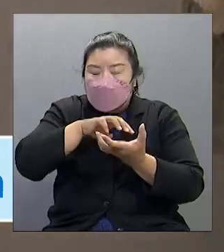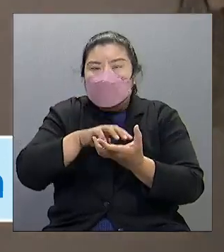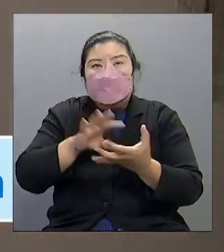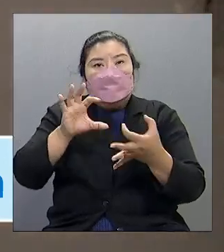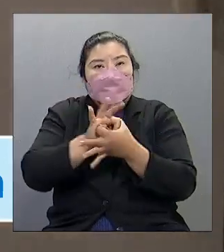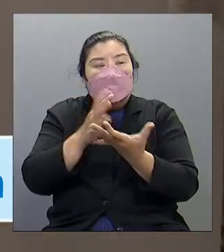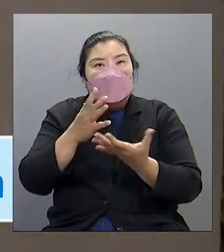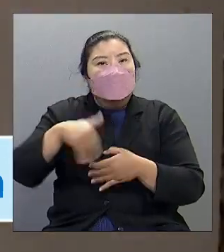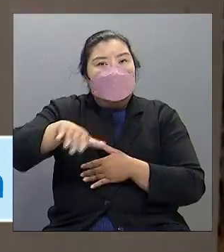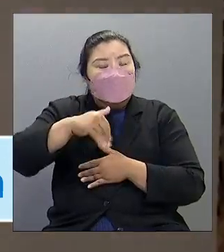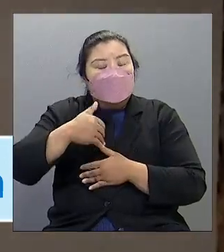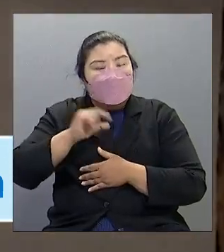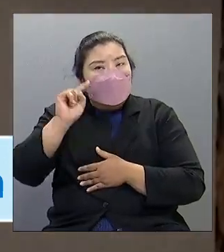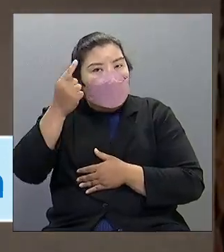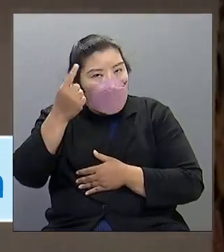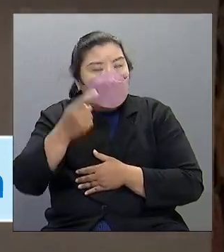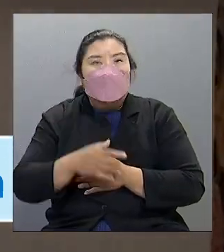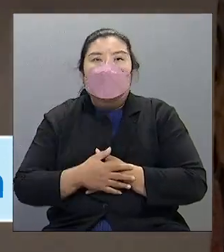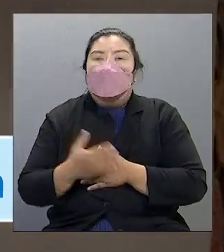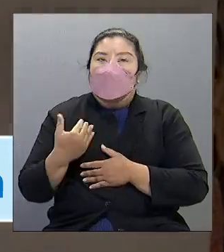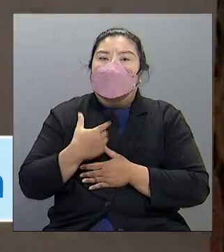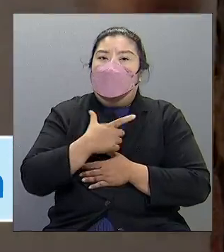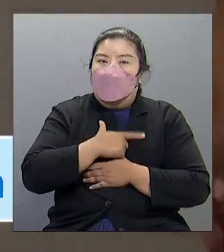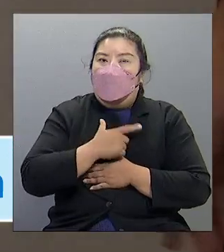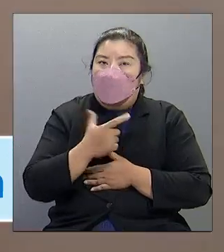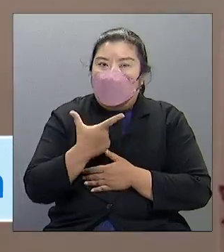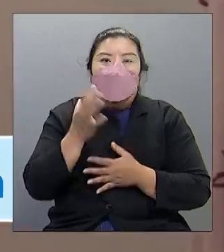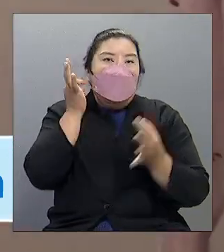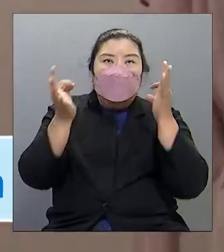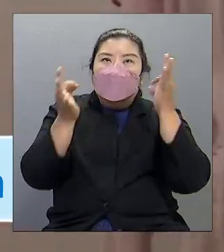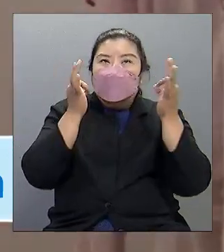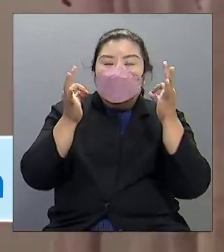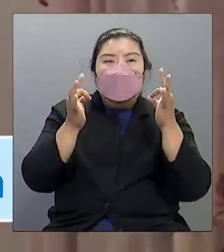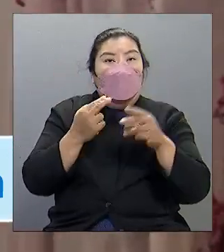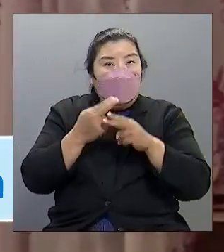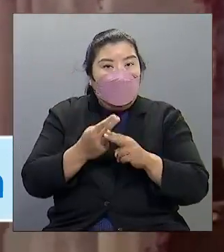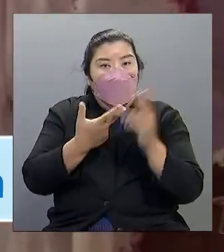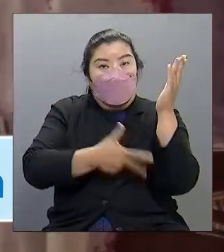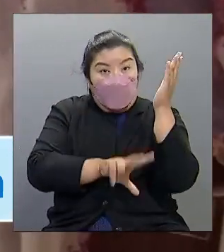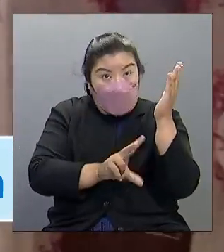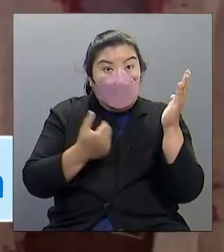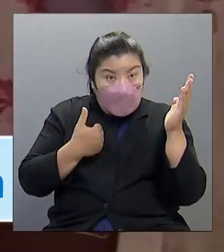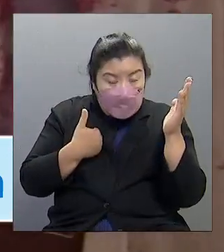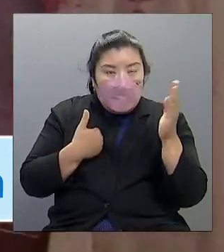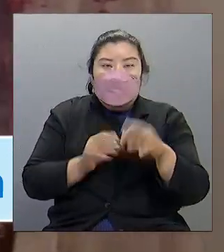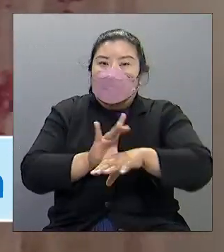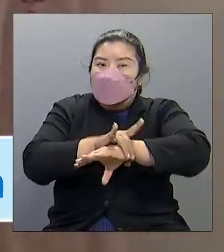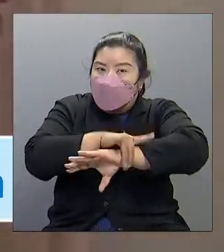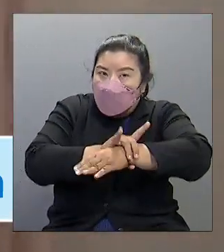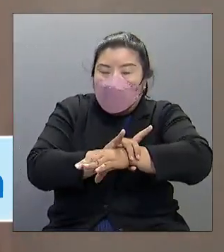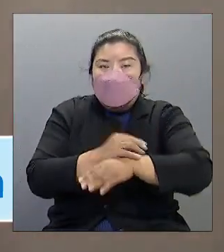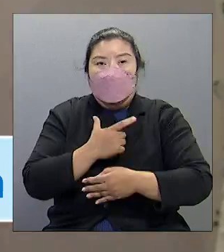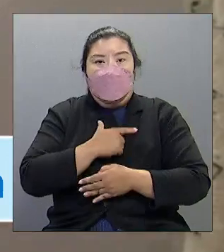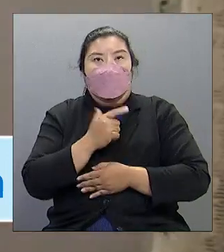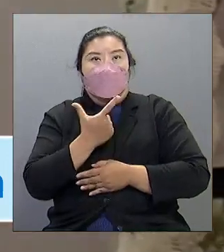ถึงปัจจบันมีการสแงเคื่องประดบสไศทรองถินภูเกดที่มีความเป็เอกลษณ์รวมทเครื่องประดับทองรูปแบที่หาชม